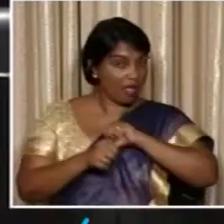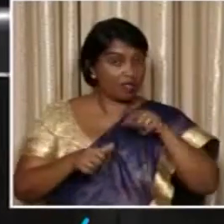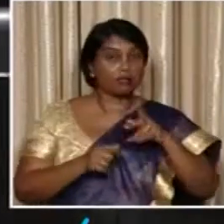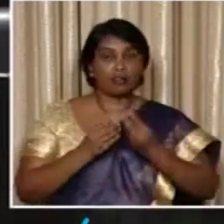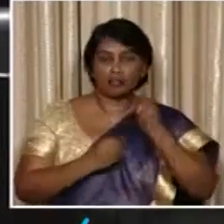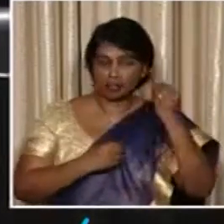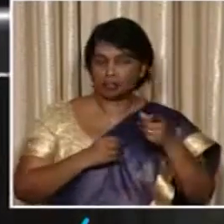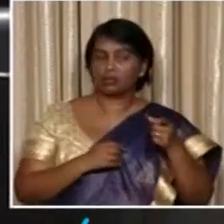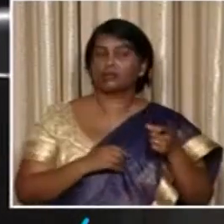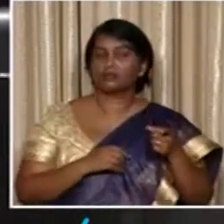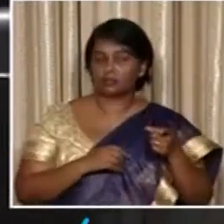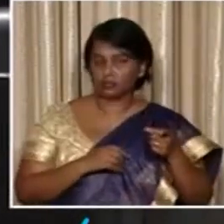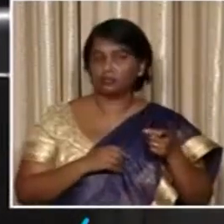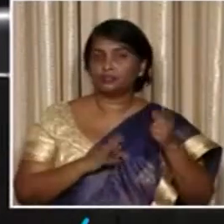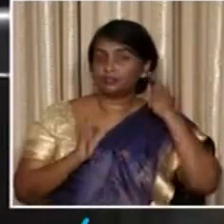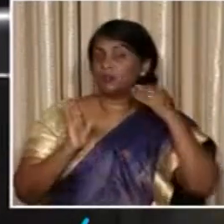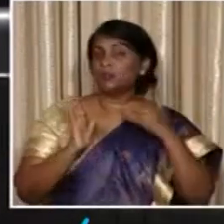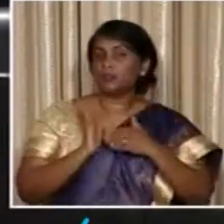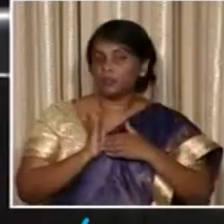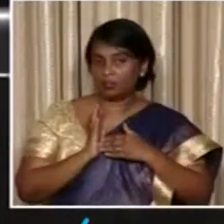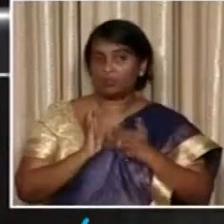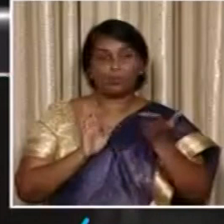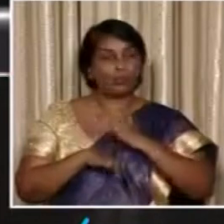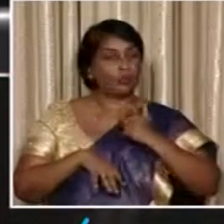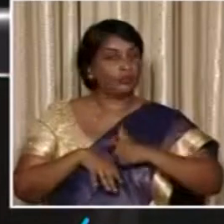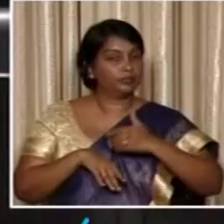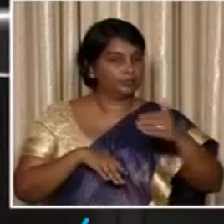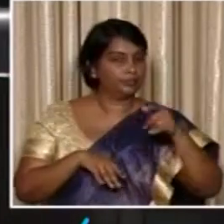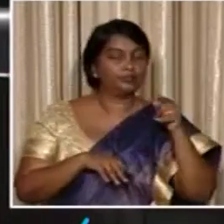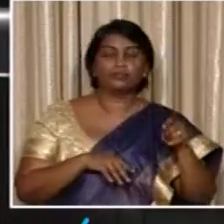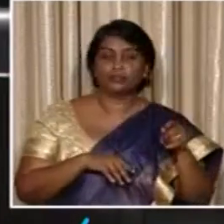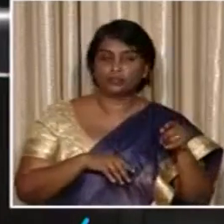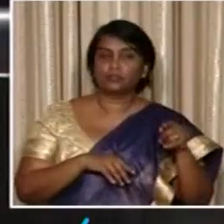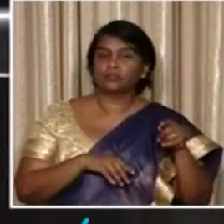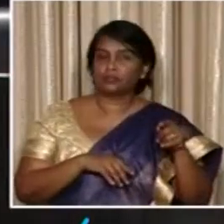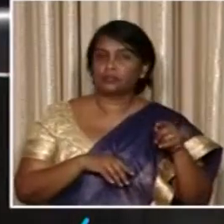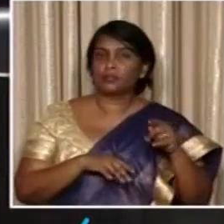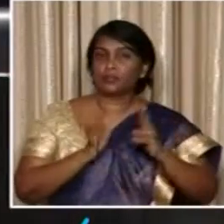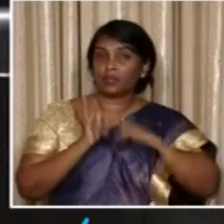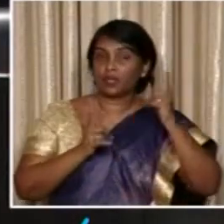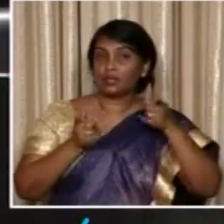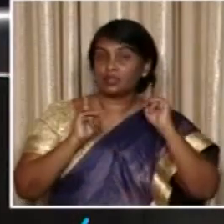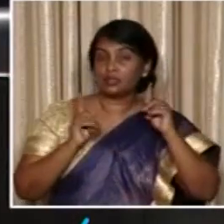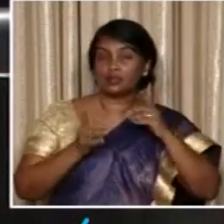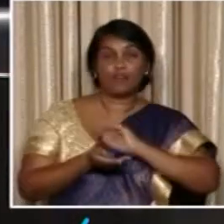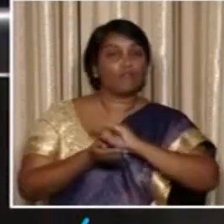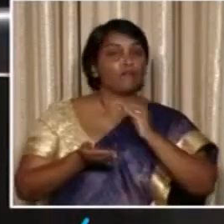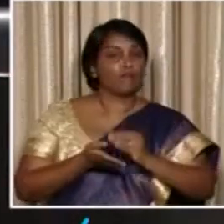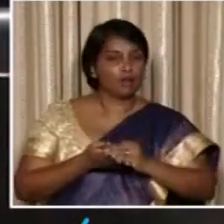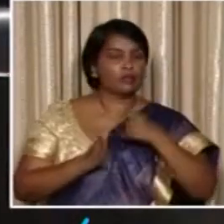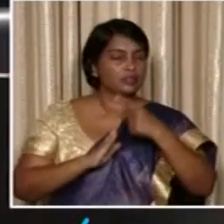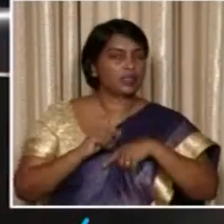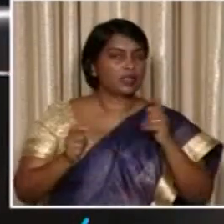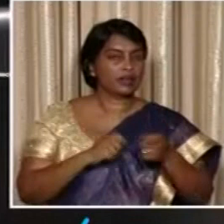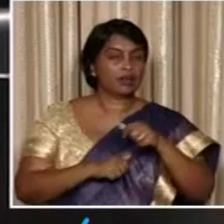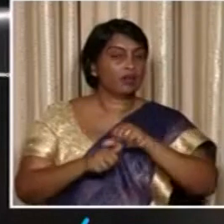කියලා කියන කාරණාව පහුගිය දවස්වල මම හිතන්නේ ජාතික ක්‍රීඩා අරමුදල සඳහා ශ්‍රී ලංකා